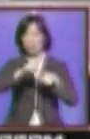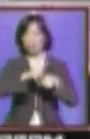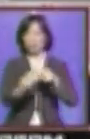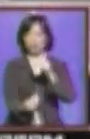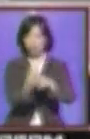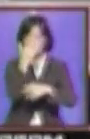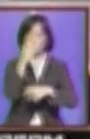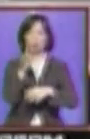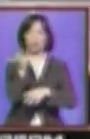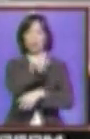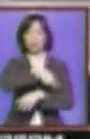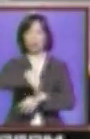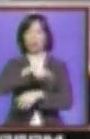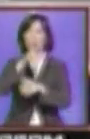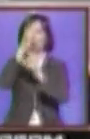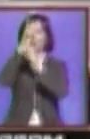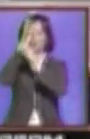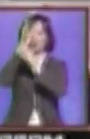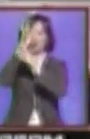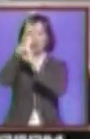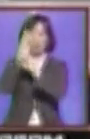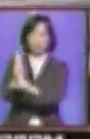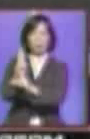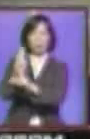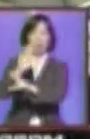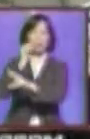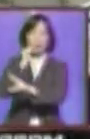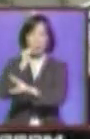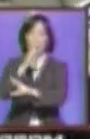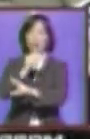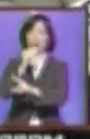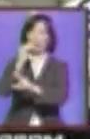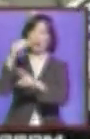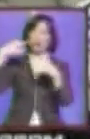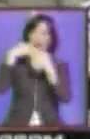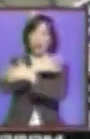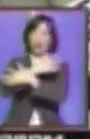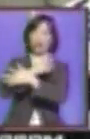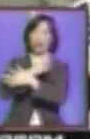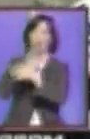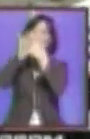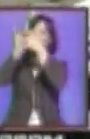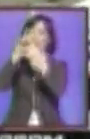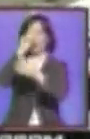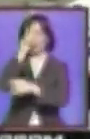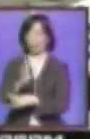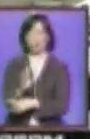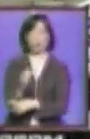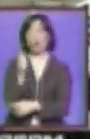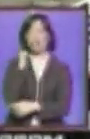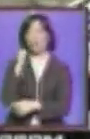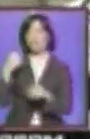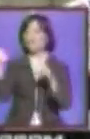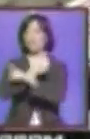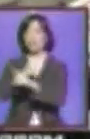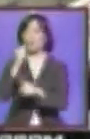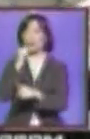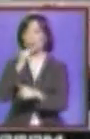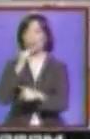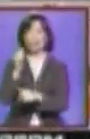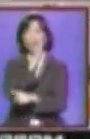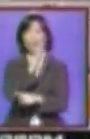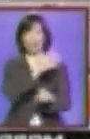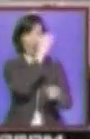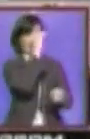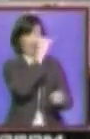at Erwin na may takot sa Diyos at paggalang sa babae. Yan ang ayaw ko kung nagsakit silang babae. Kasi ako, hindi ako sinasaktan ng